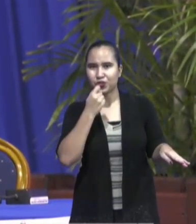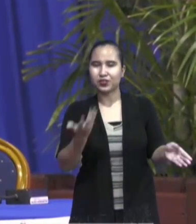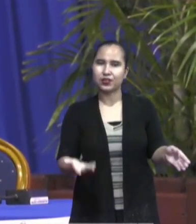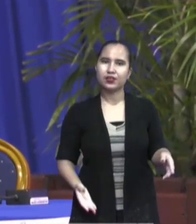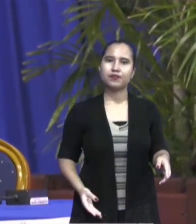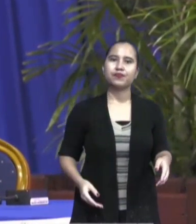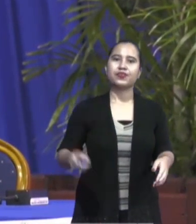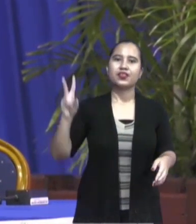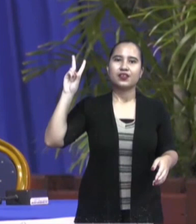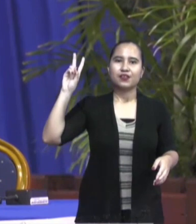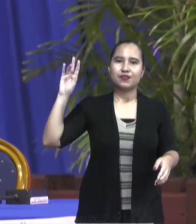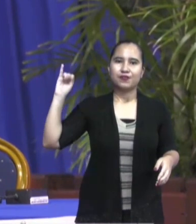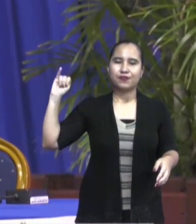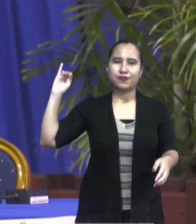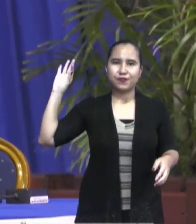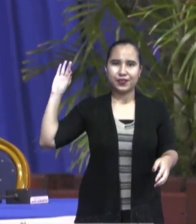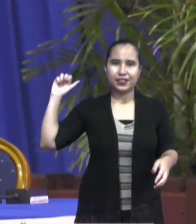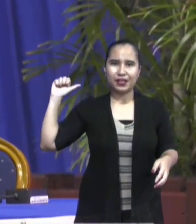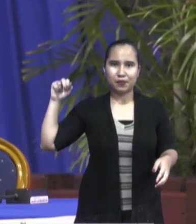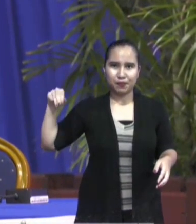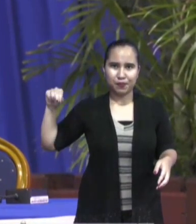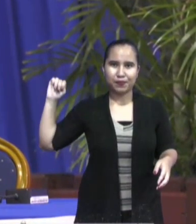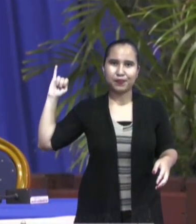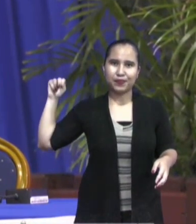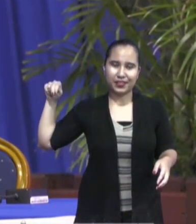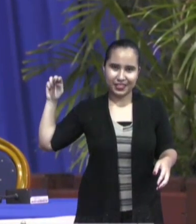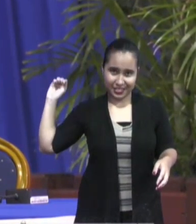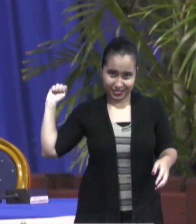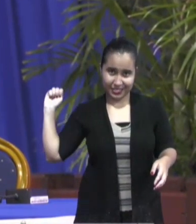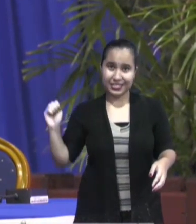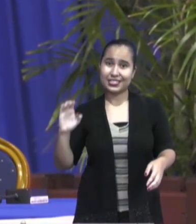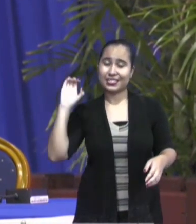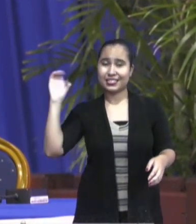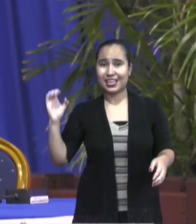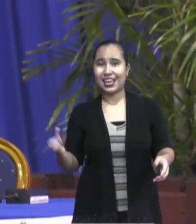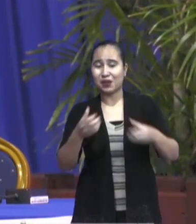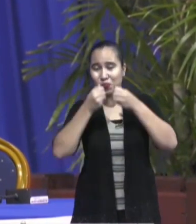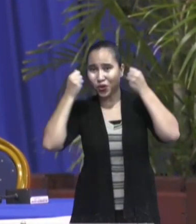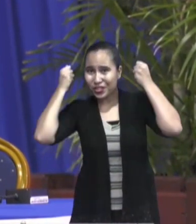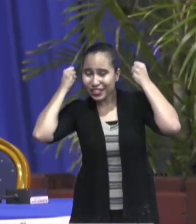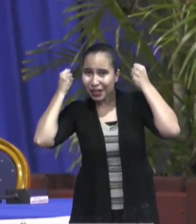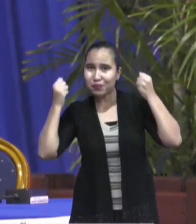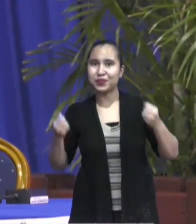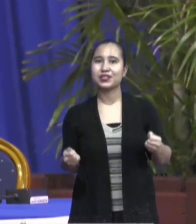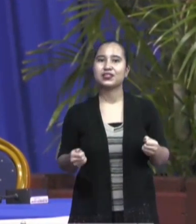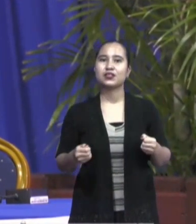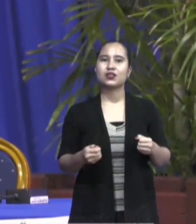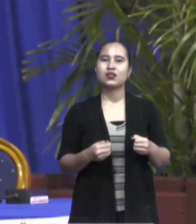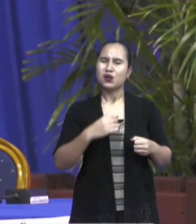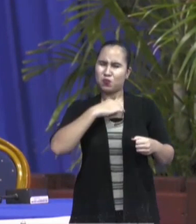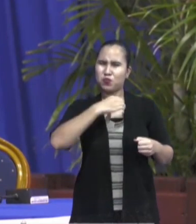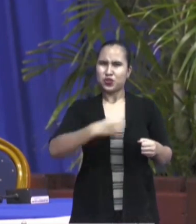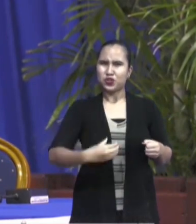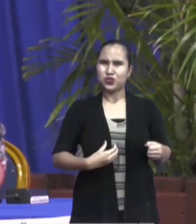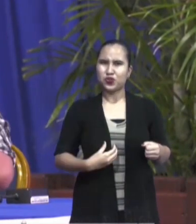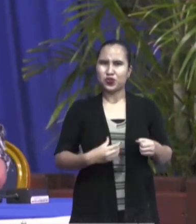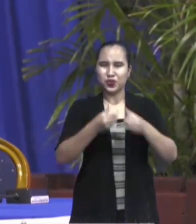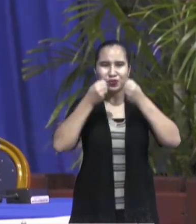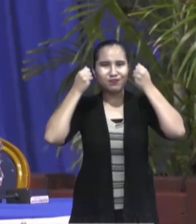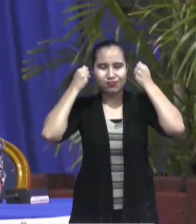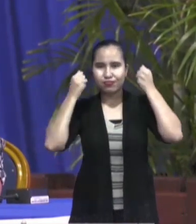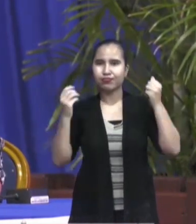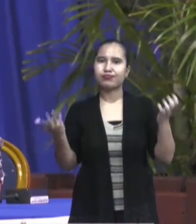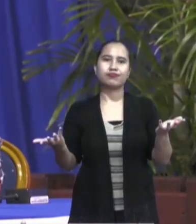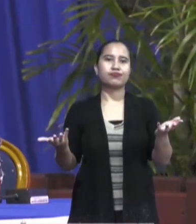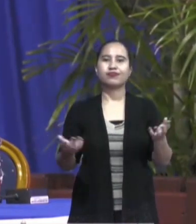c zuurstof mondkapjes personal protective ik wil mijn en daar gelegen maar ik wil